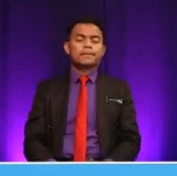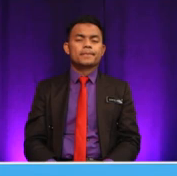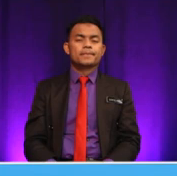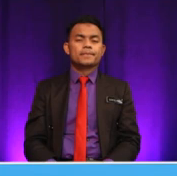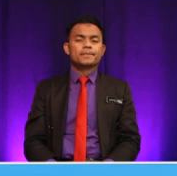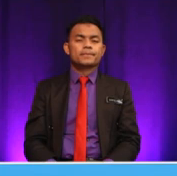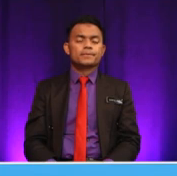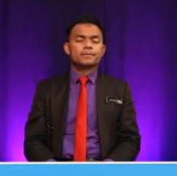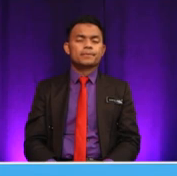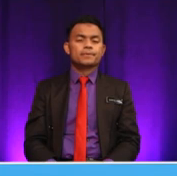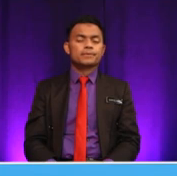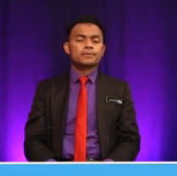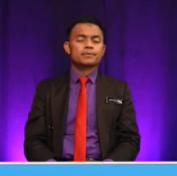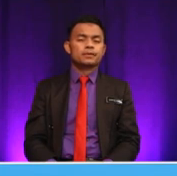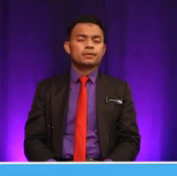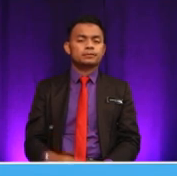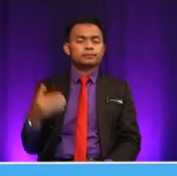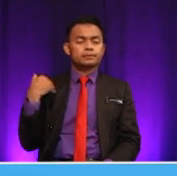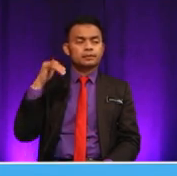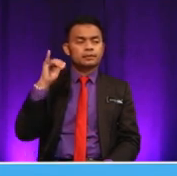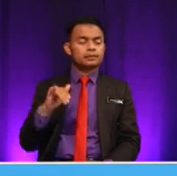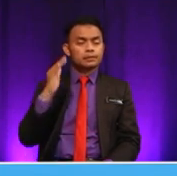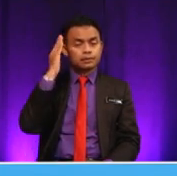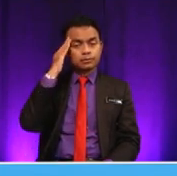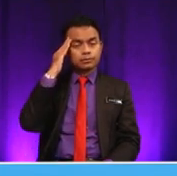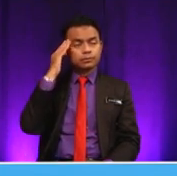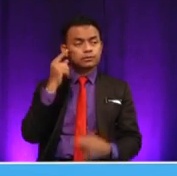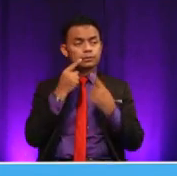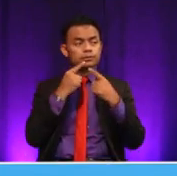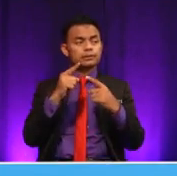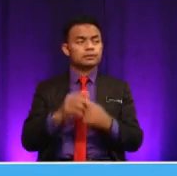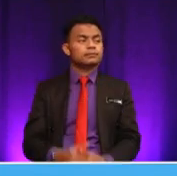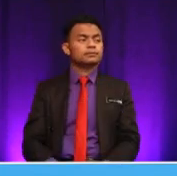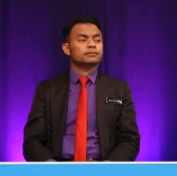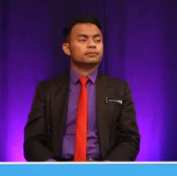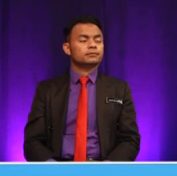ada yang na fungsikan jawaban mungkin yang anda baca prosedur yang